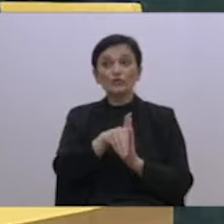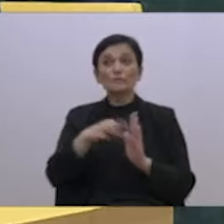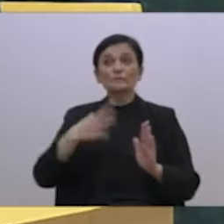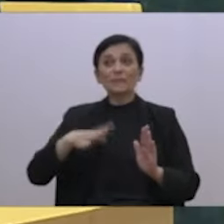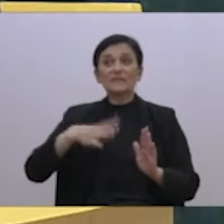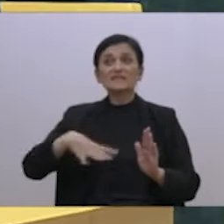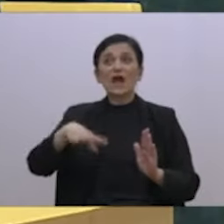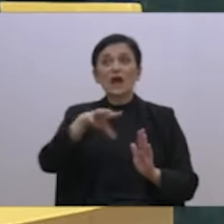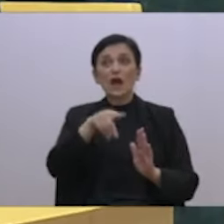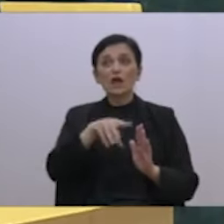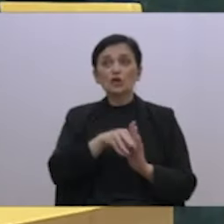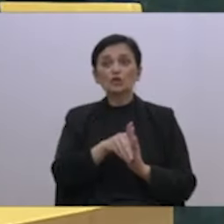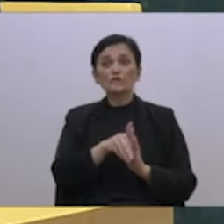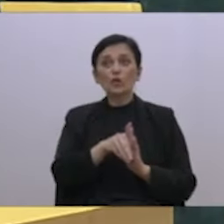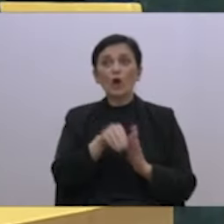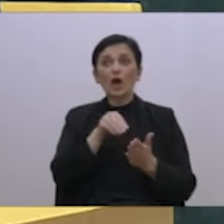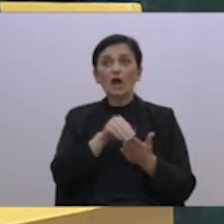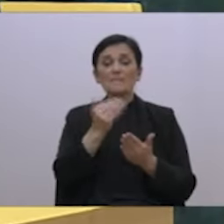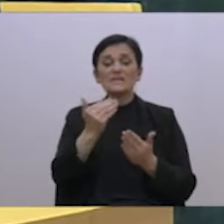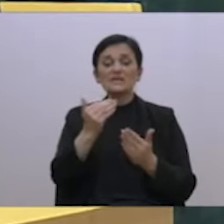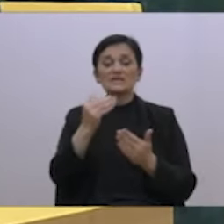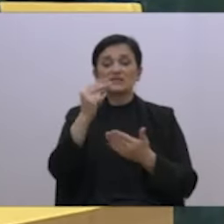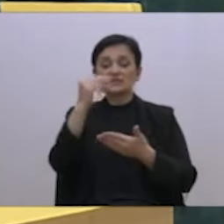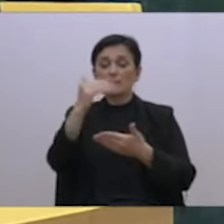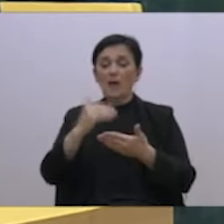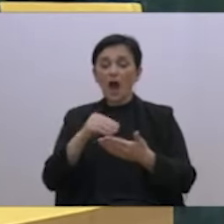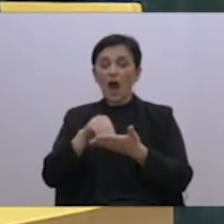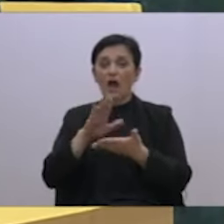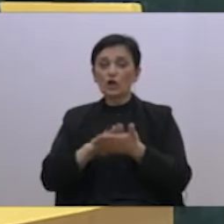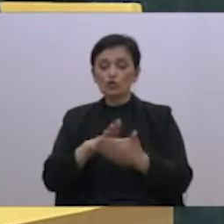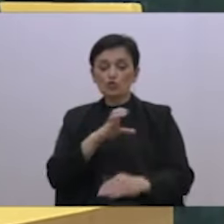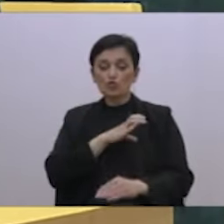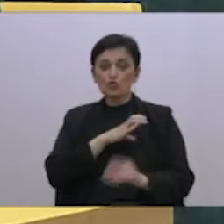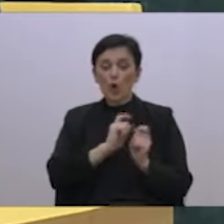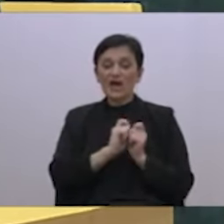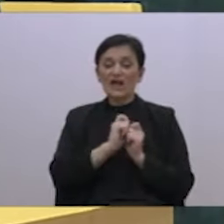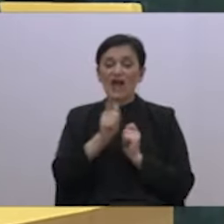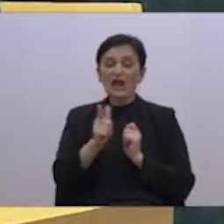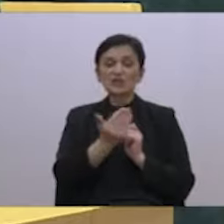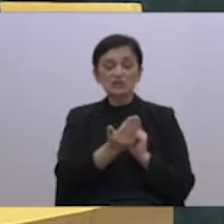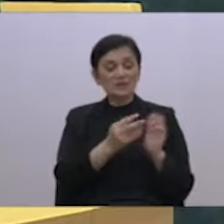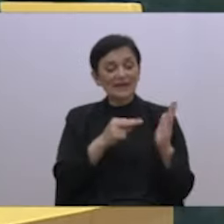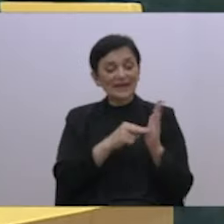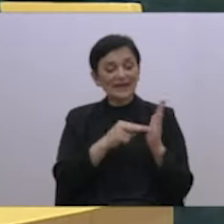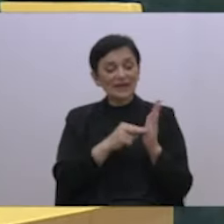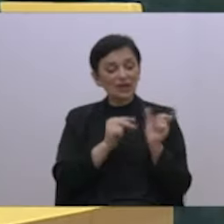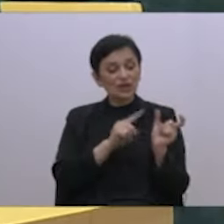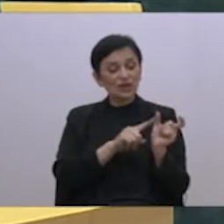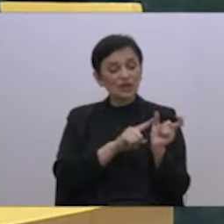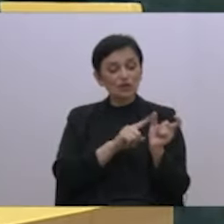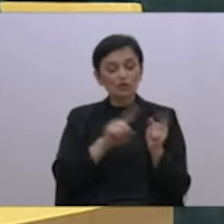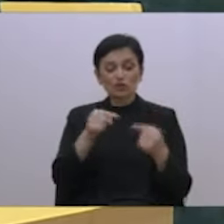საქართველოში აღირიცხება მის ბალანსზე როგორც ქონება და გადაიხდის მისი ღირებულების